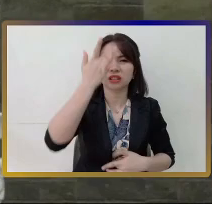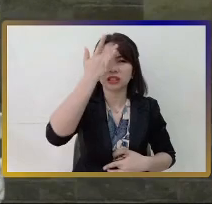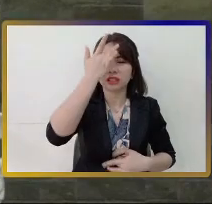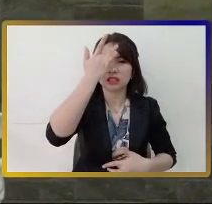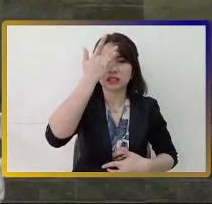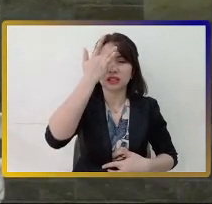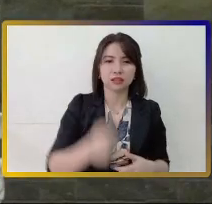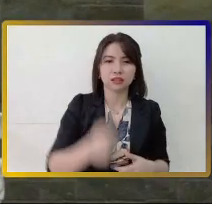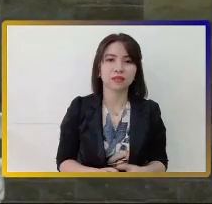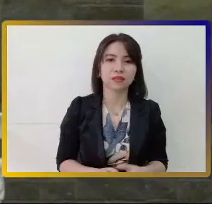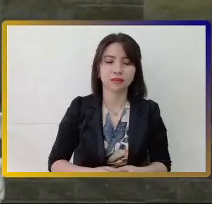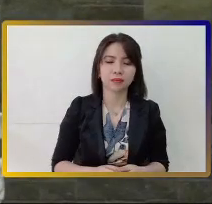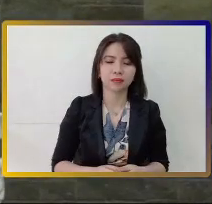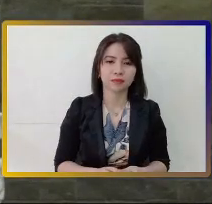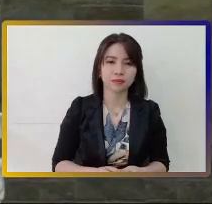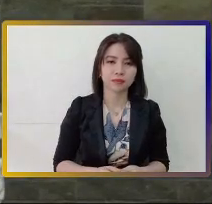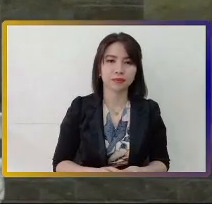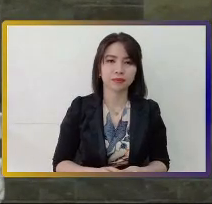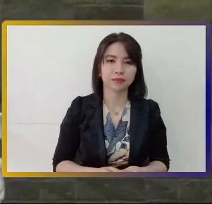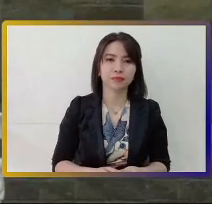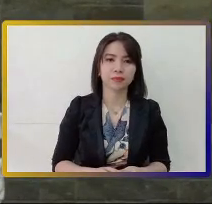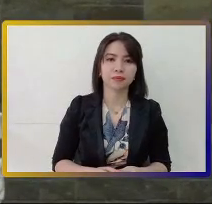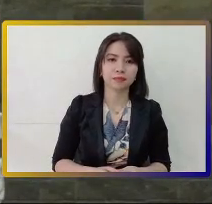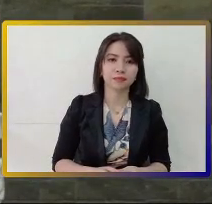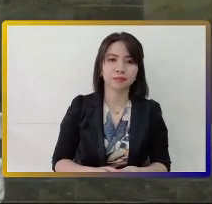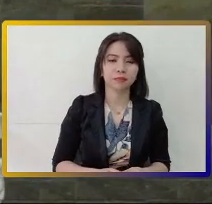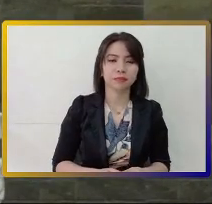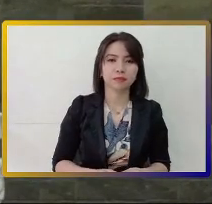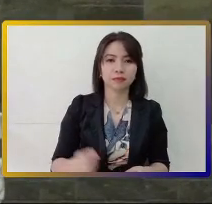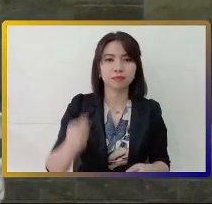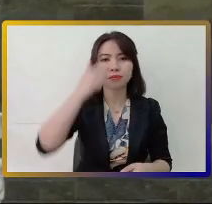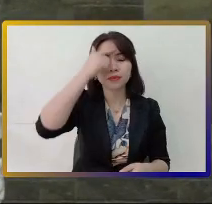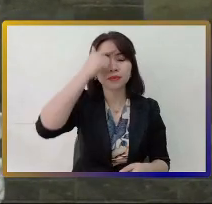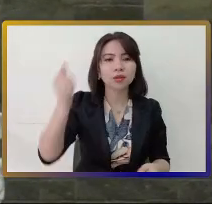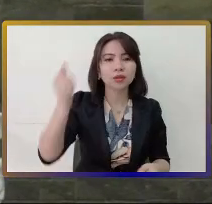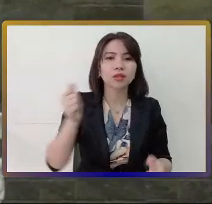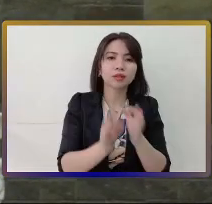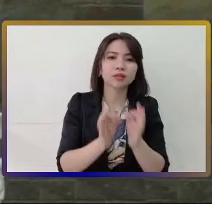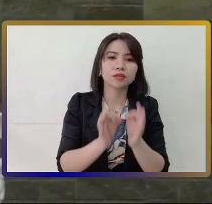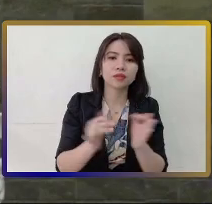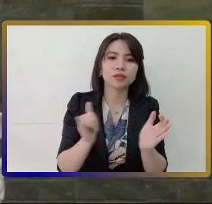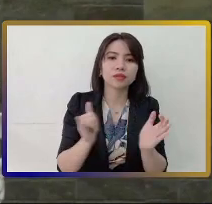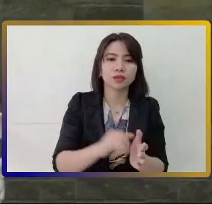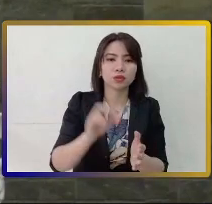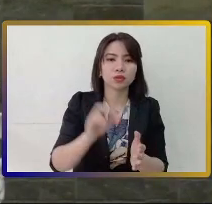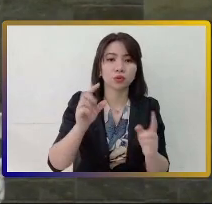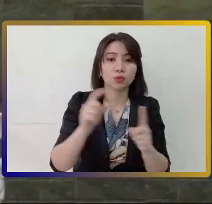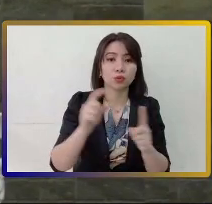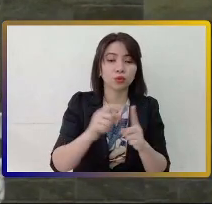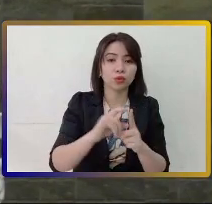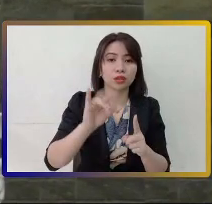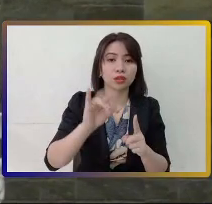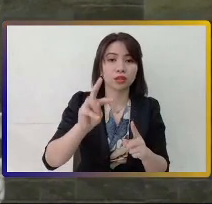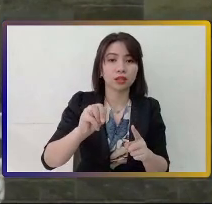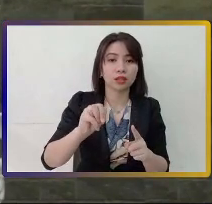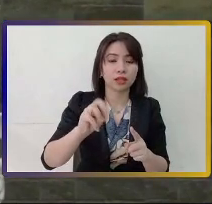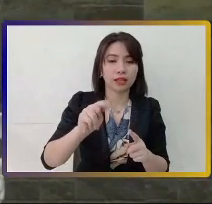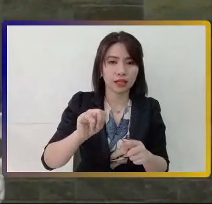nyo mga kapatid, kung ang infirmity ay sakit, kapatid, ang sakit na yan mga kapatid, ay makikita